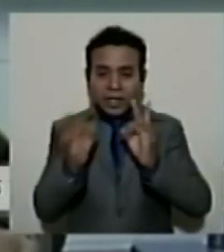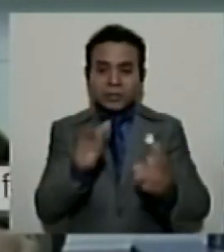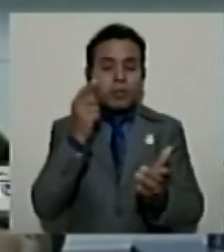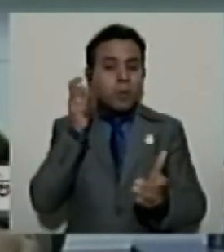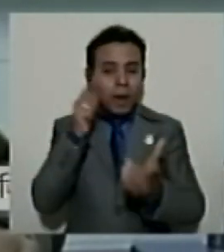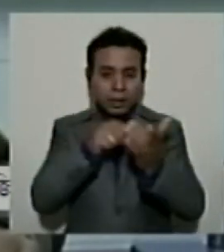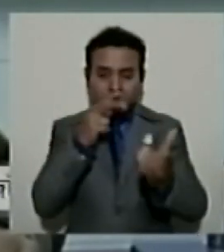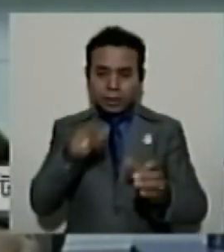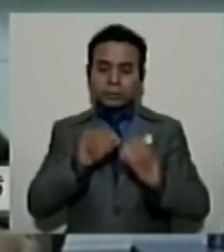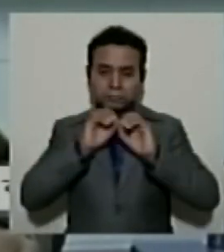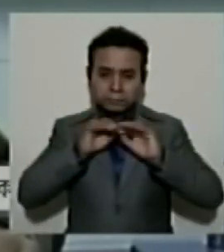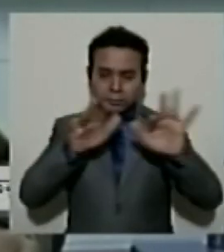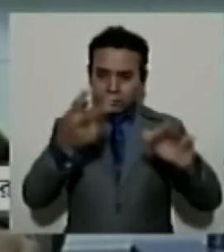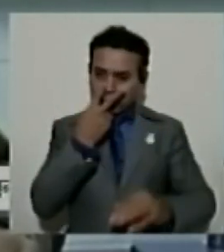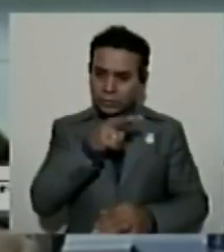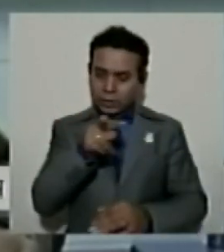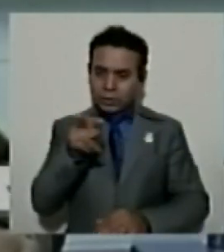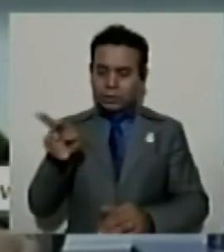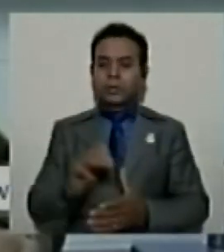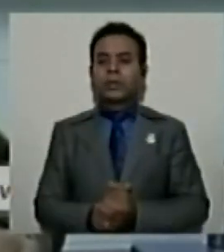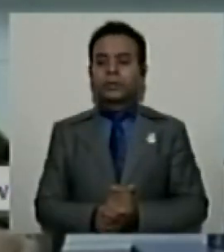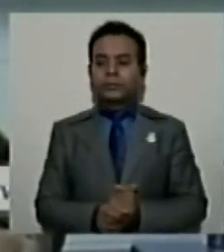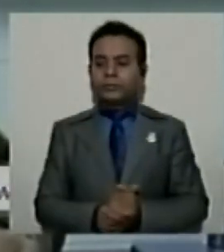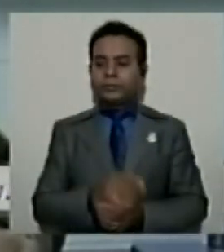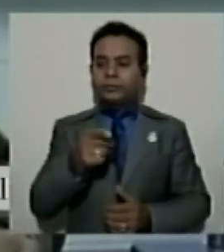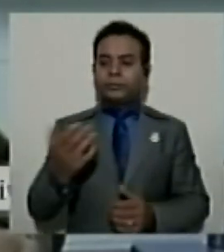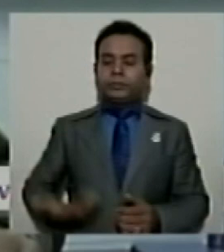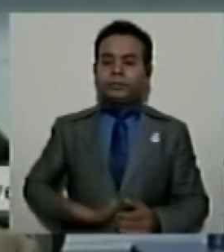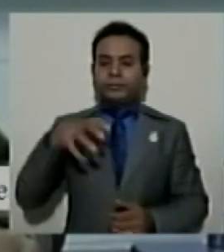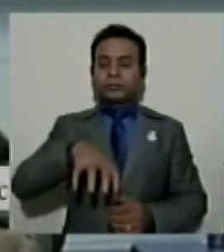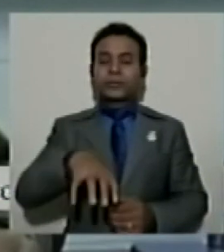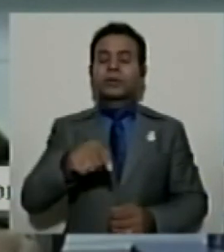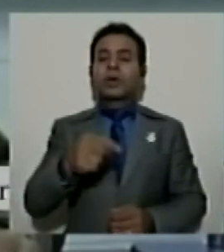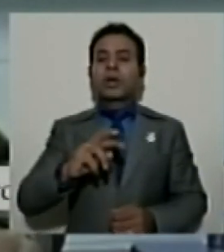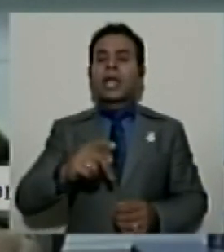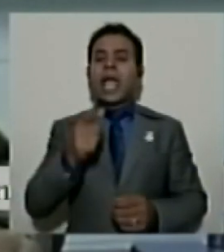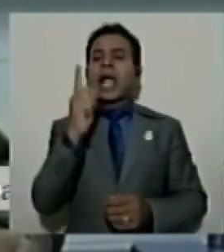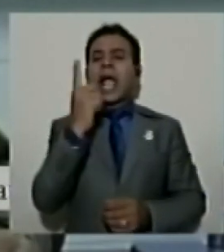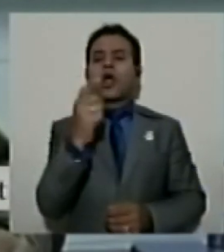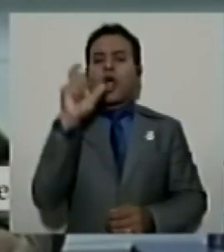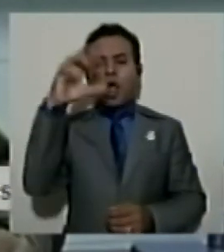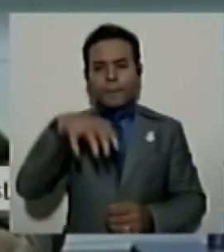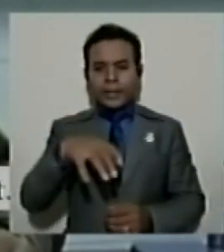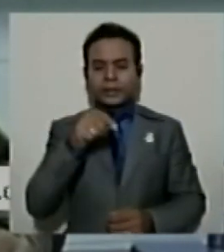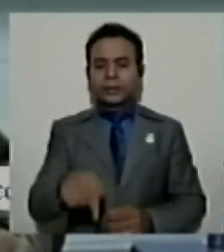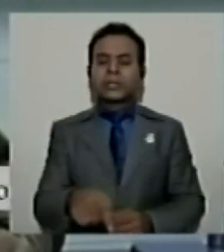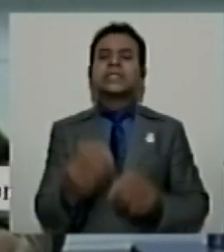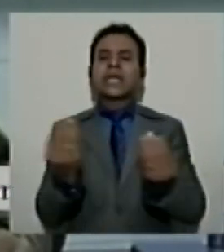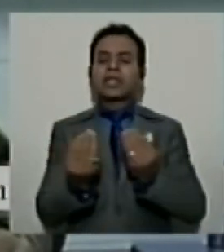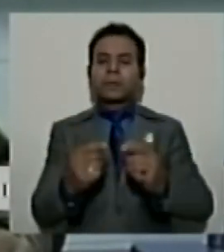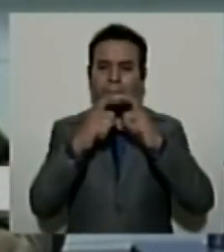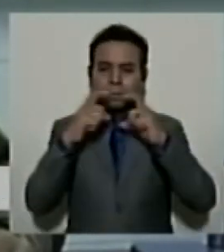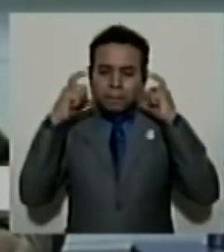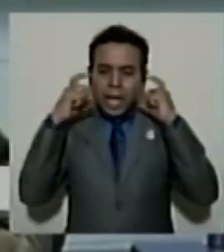কোম্পানির মাস্ক নিয়ে, যেটা একটা স্বাভাবিক মাস্ক, সেটা নিয়ে একটা বিভ্রান্ত এবং বানোয়াট এবং অসত্য